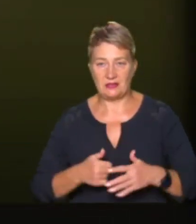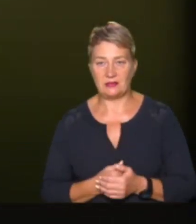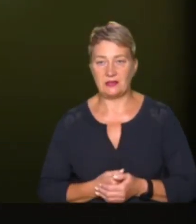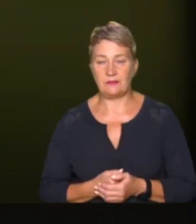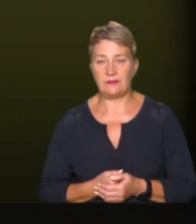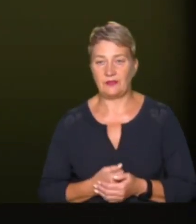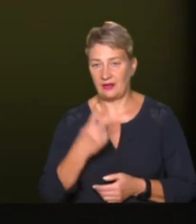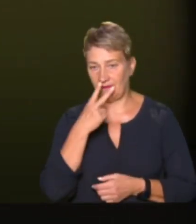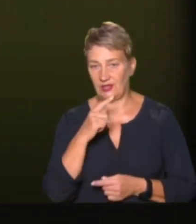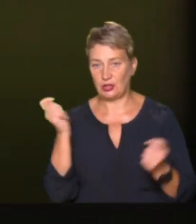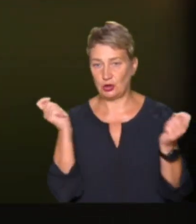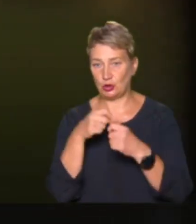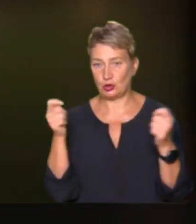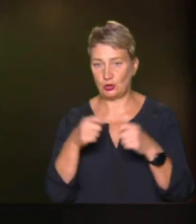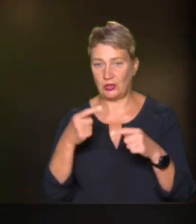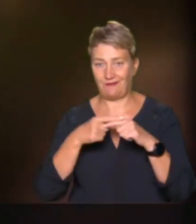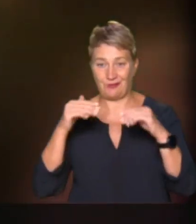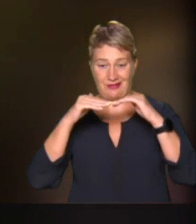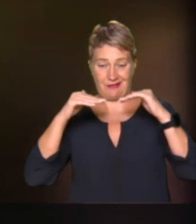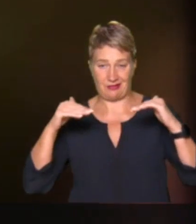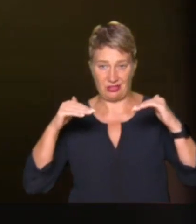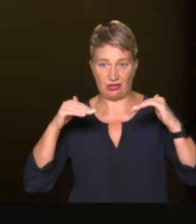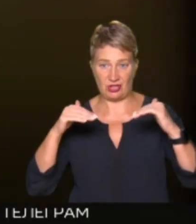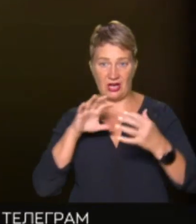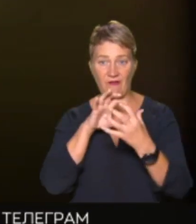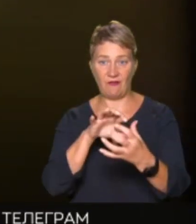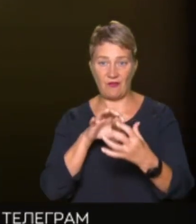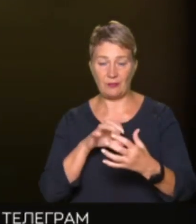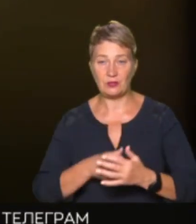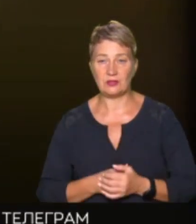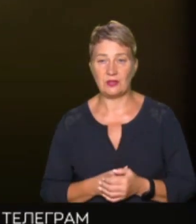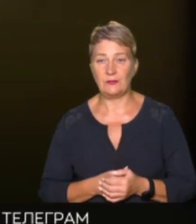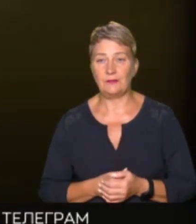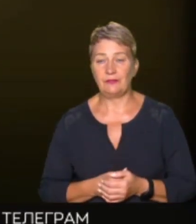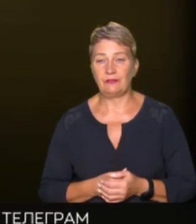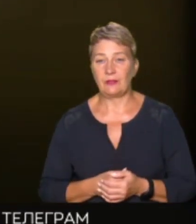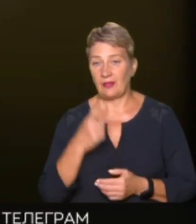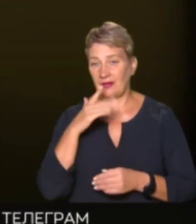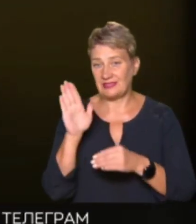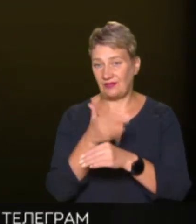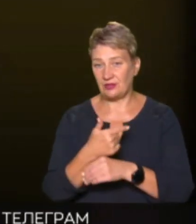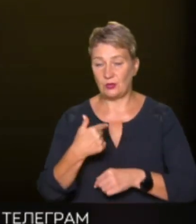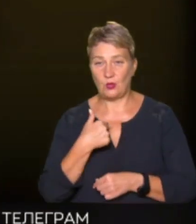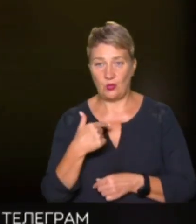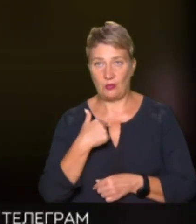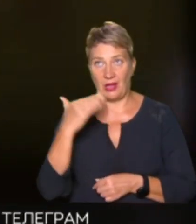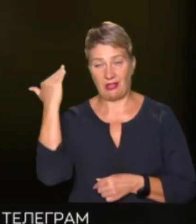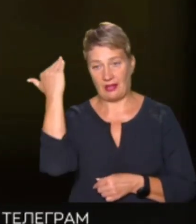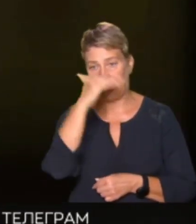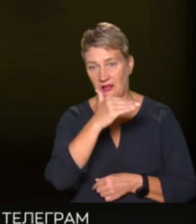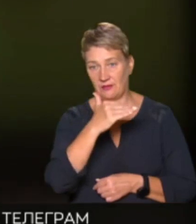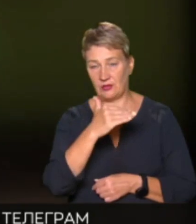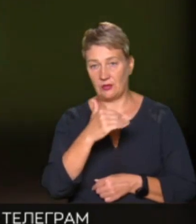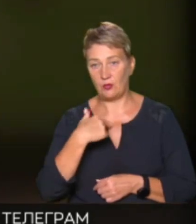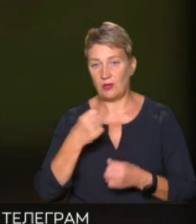шторка висит. И вот эта крыша, если тут она правее чуть-чуть полностью свалилась, а у меня прямо над головой. У меня просто ушиб